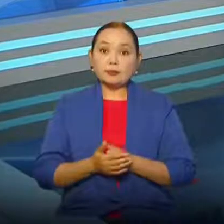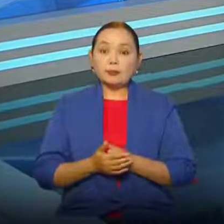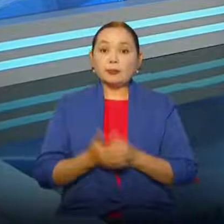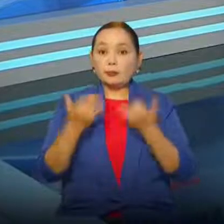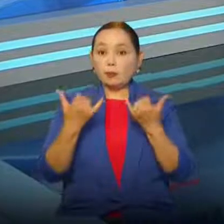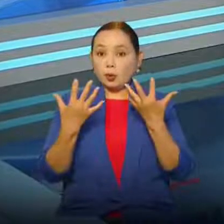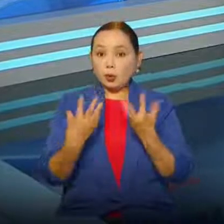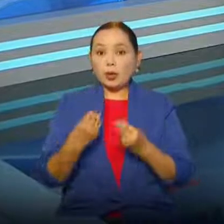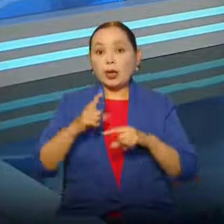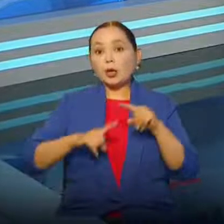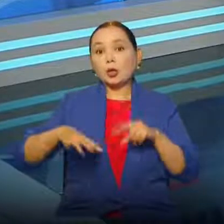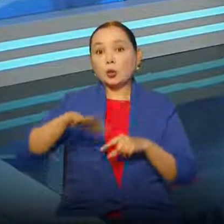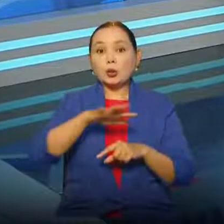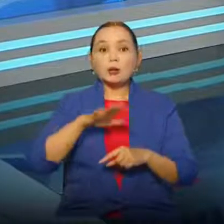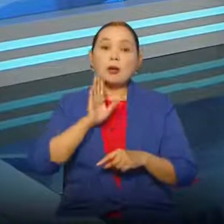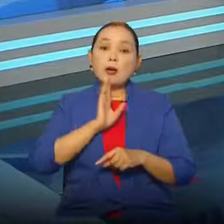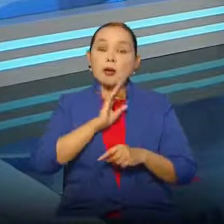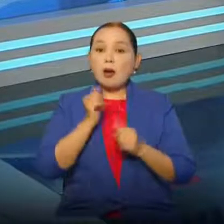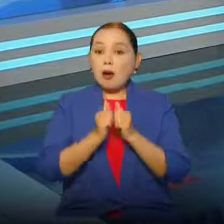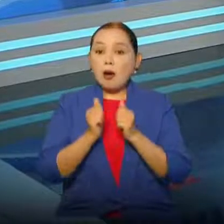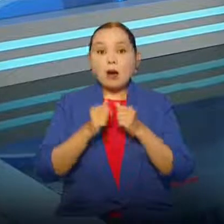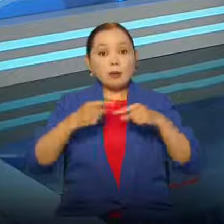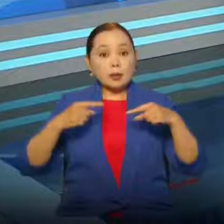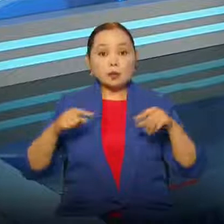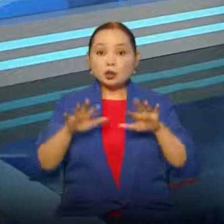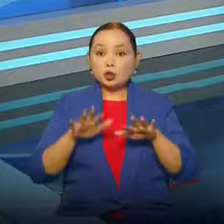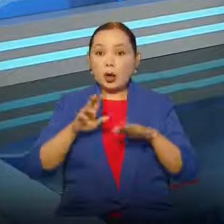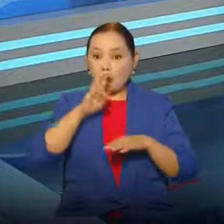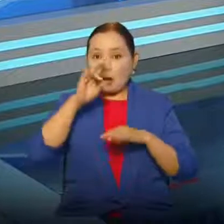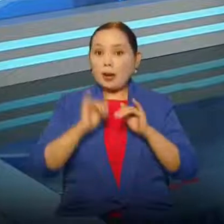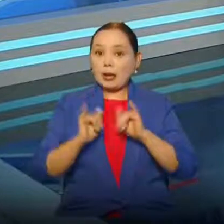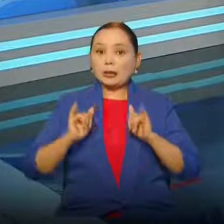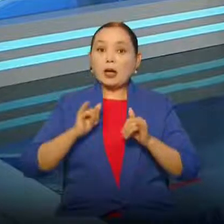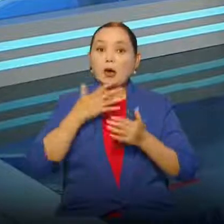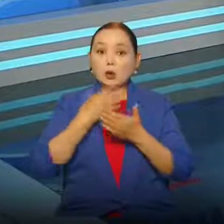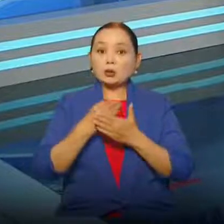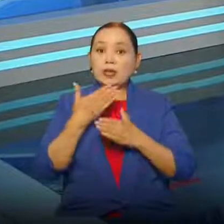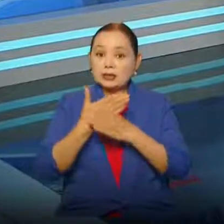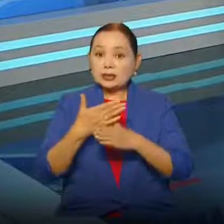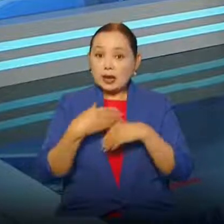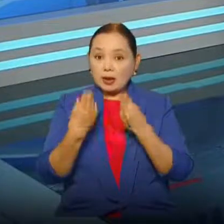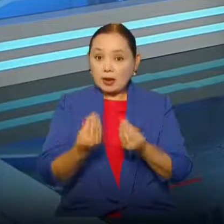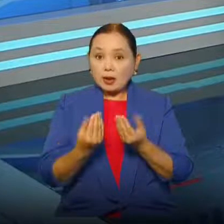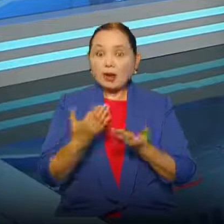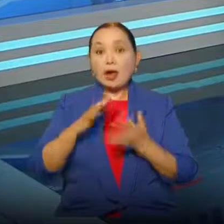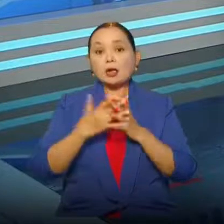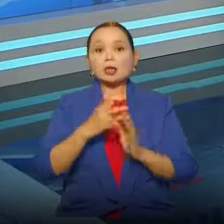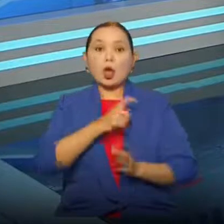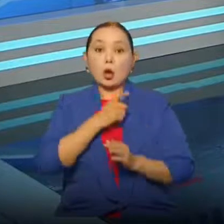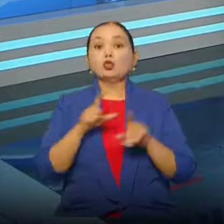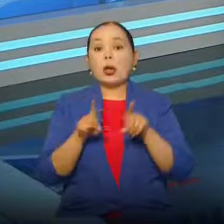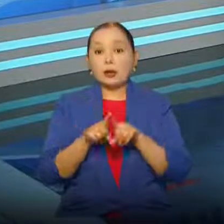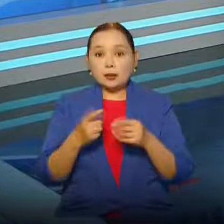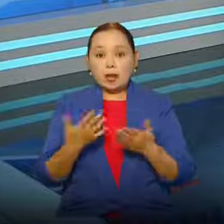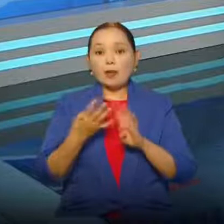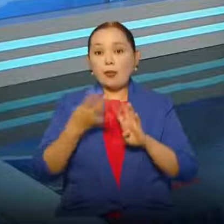Bugungi kunda yurtimiz ayollari har bir jabhada mamlakatimiz rivojiga o'z hissalarini qo'shib kelishmoqda. Shu jumladan qishloq xo'jaligida ham.